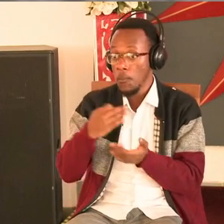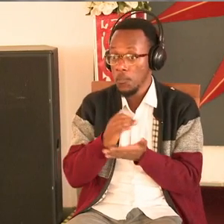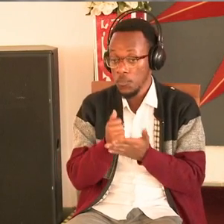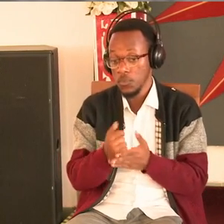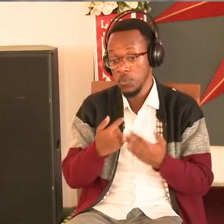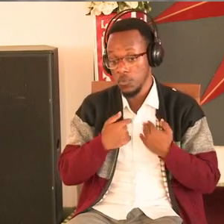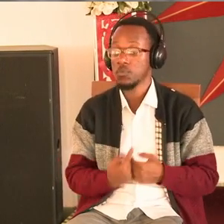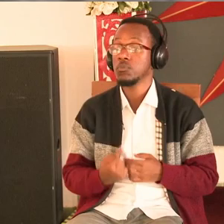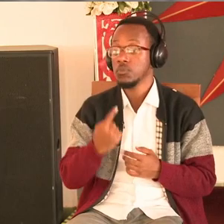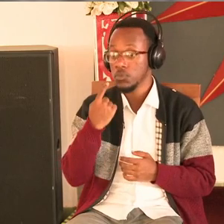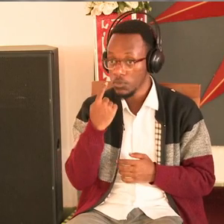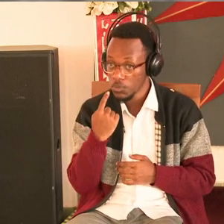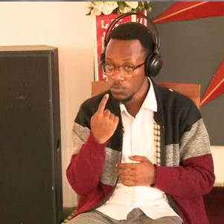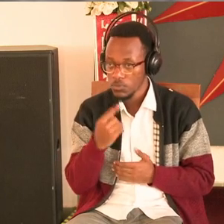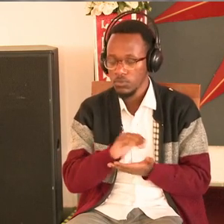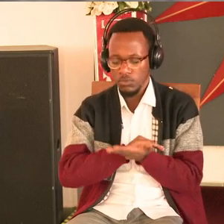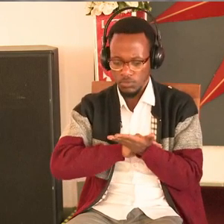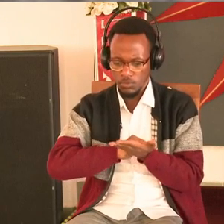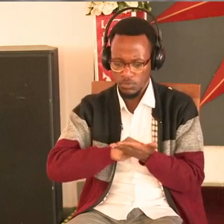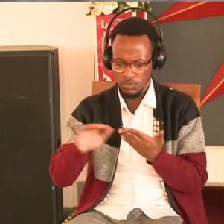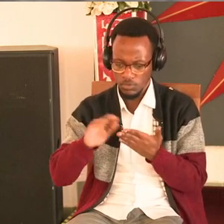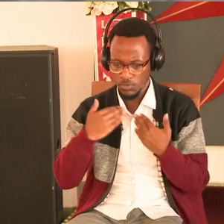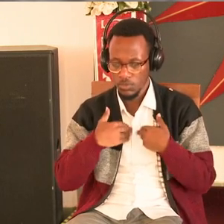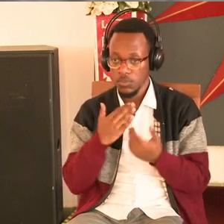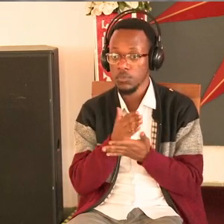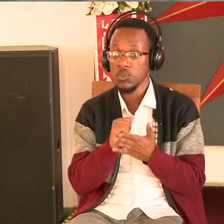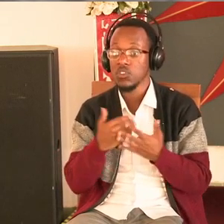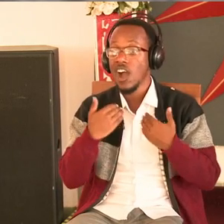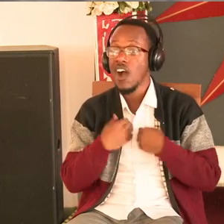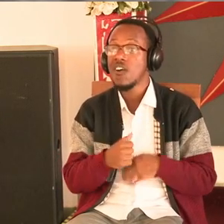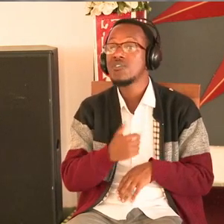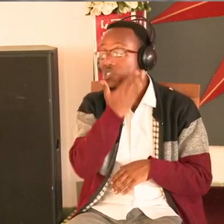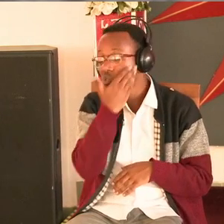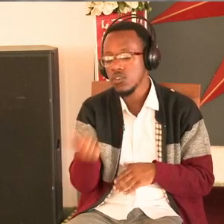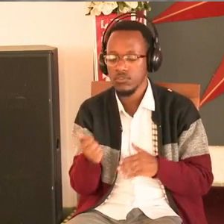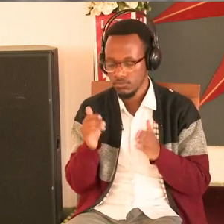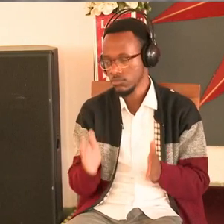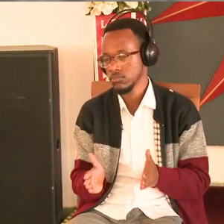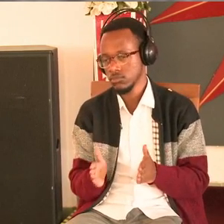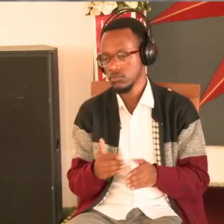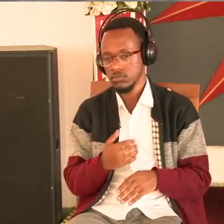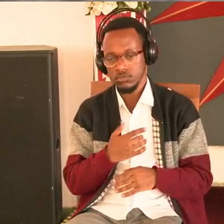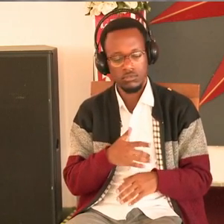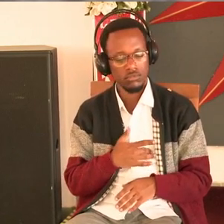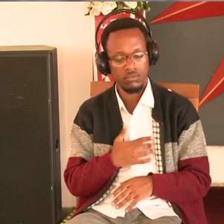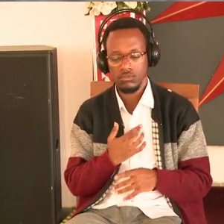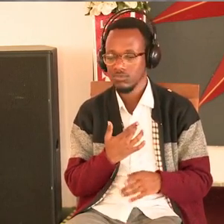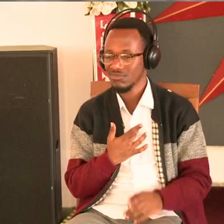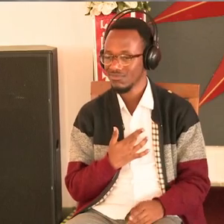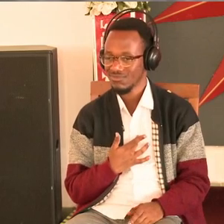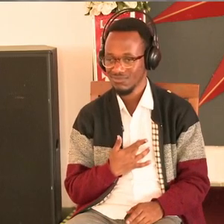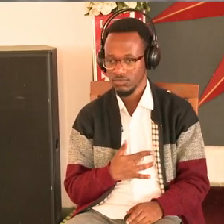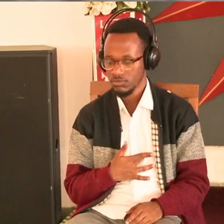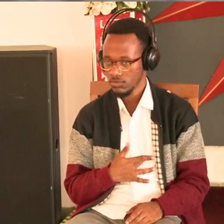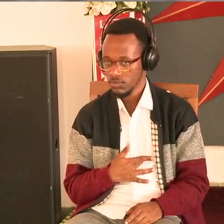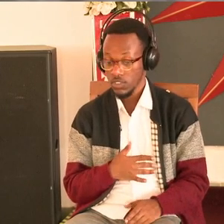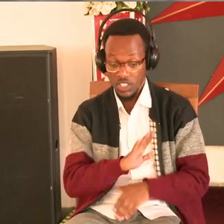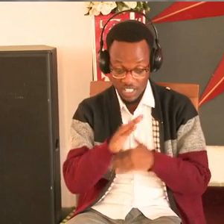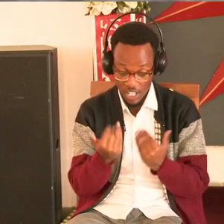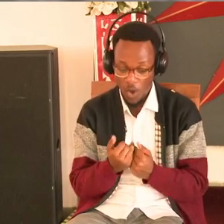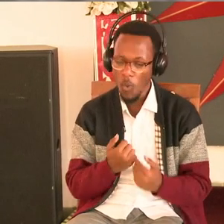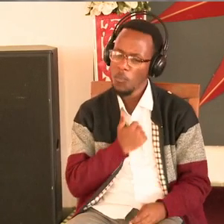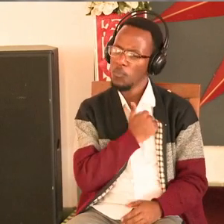seul et misérable. Uko ntagira shinge na rugero nkababara. Ce sont imibabaro